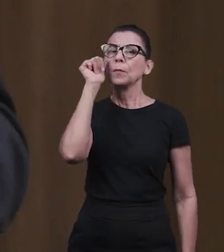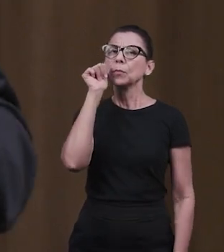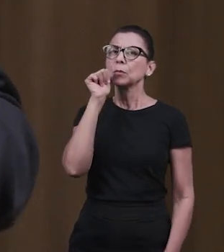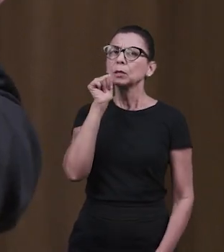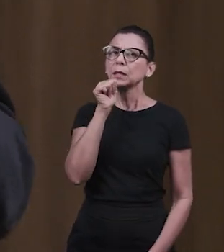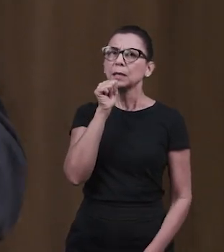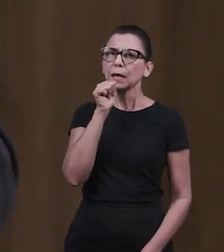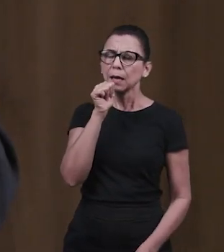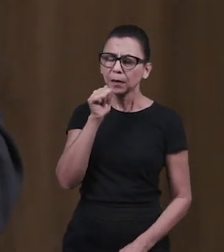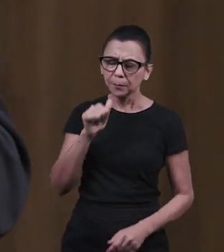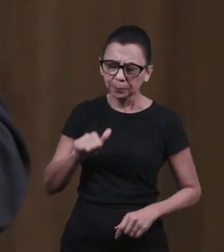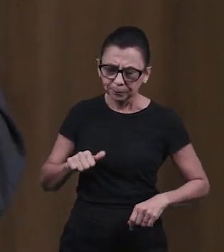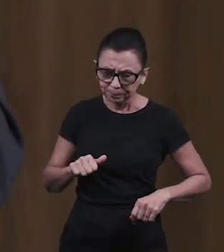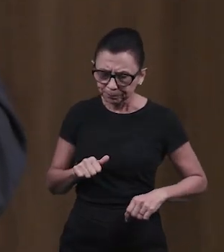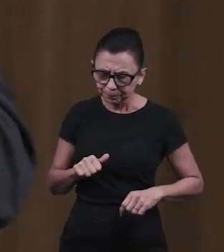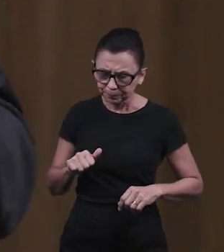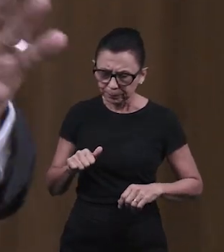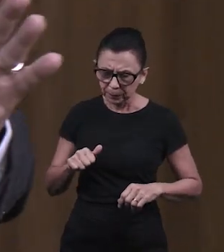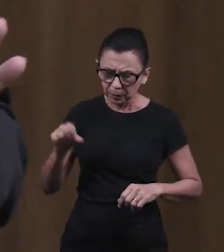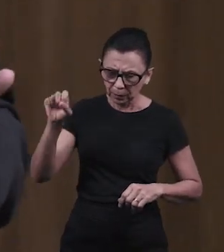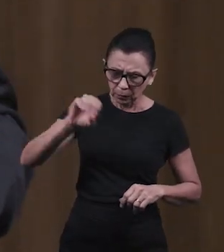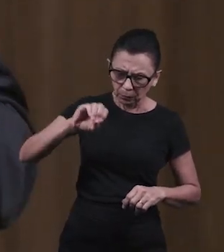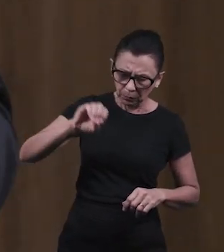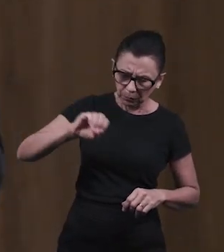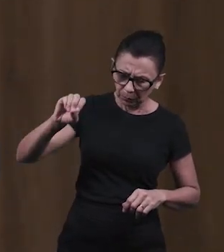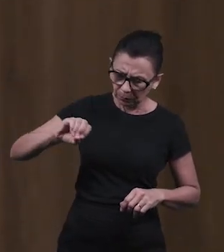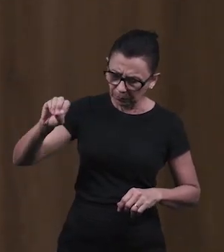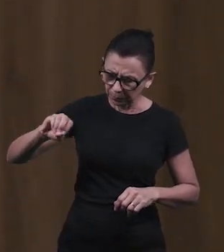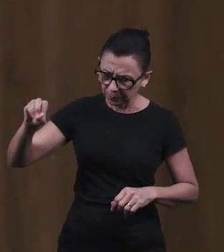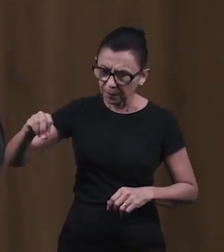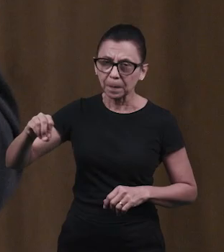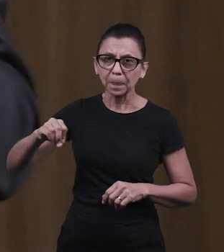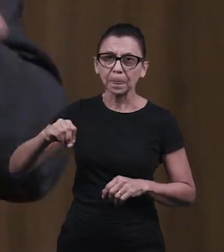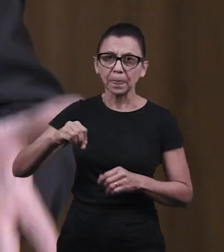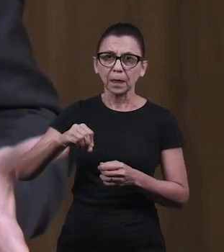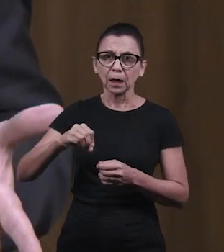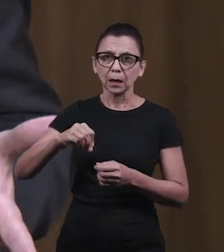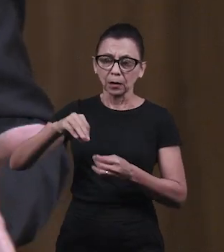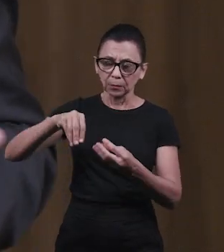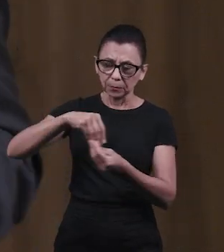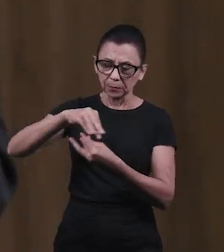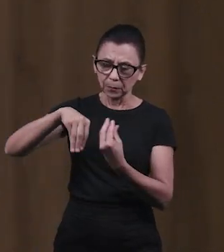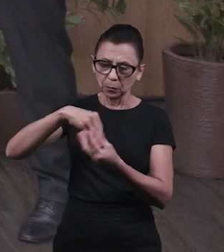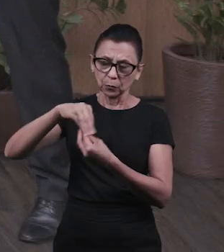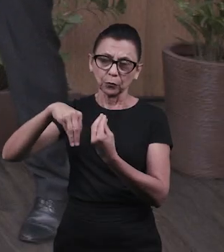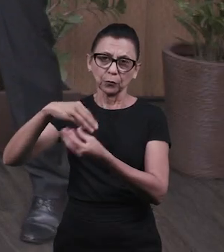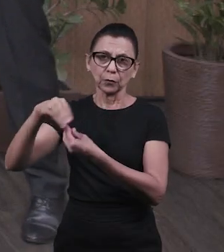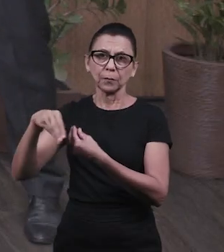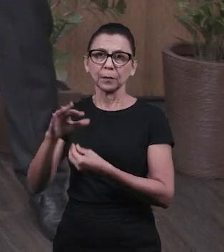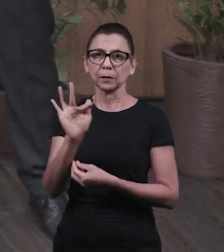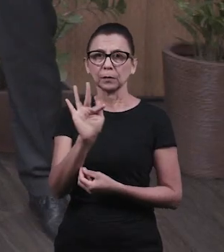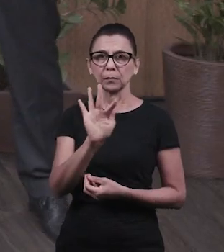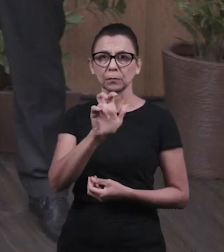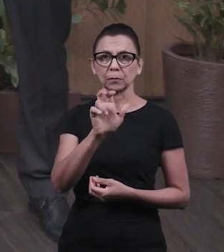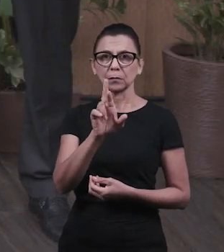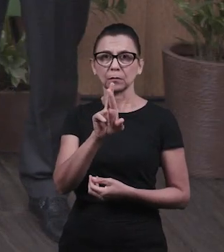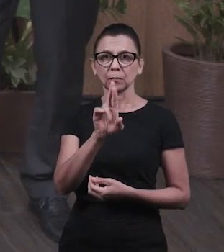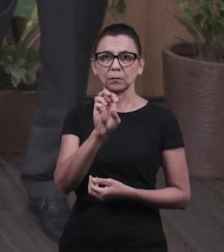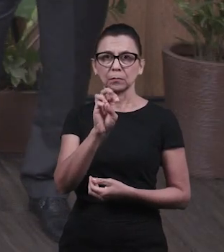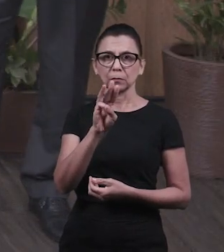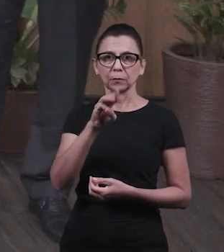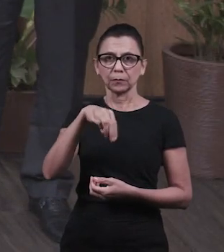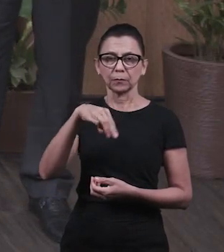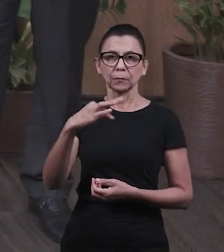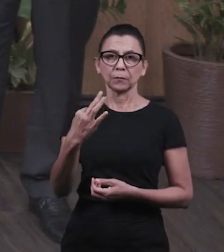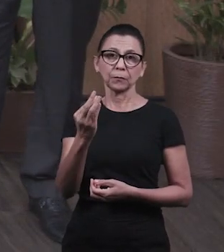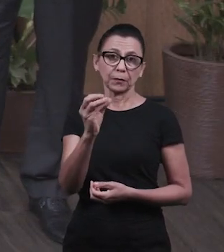ингредиент, закваску, которая полностью изменила не просто само тесто, но и весь хлеб,